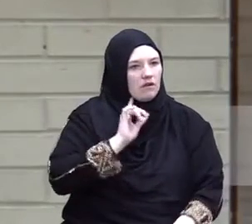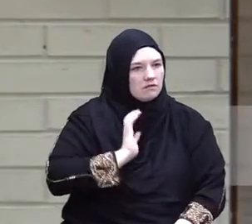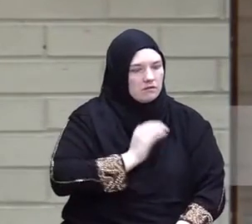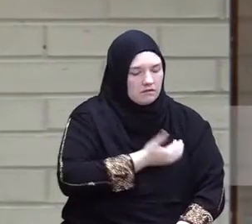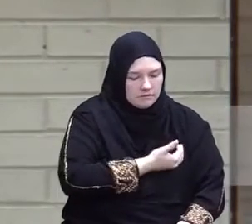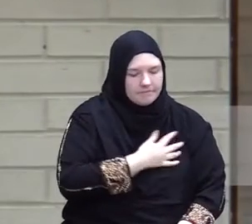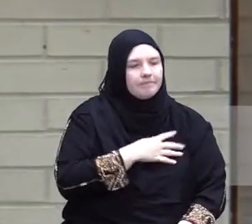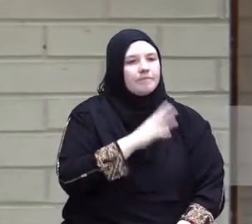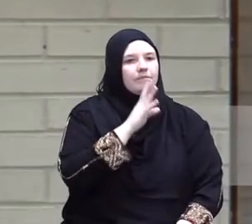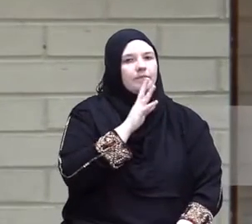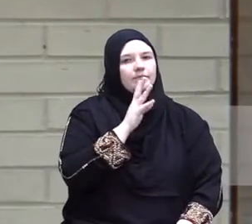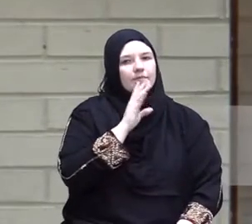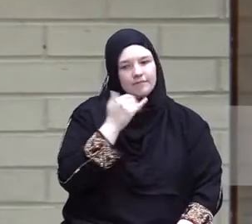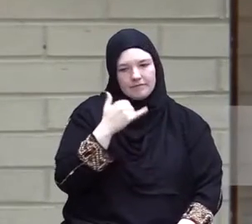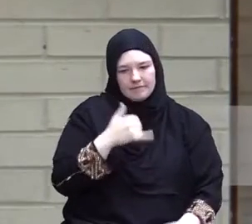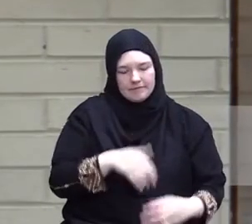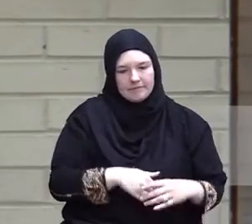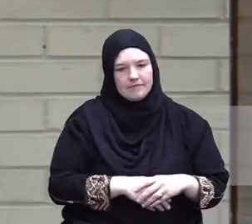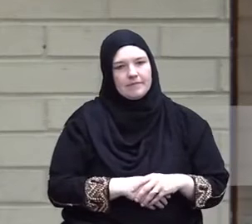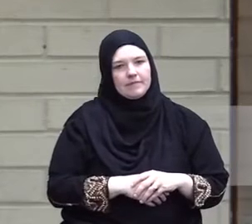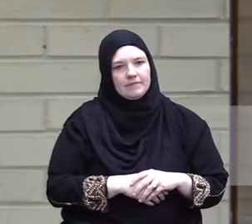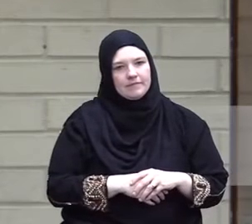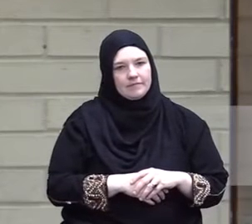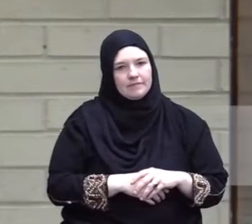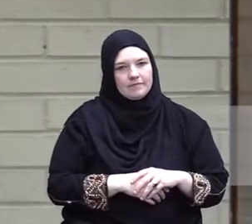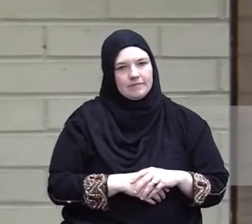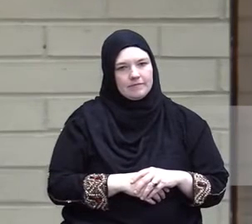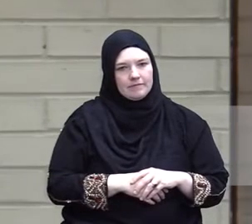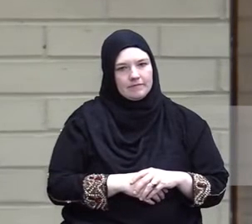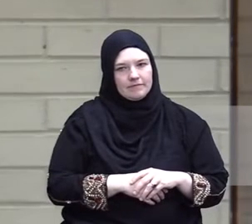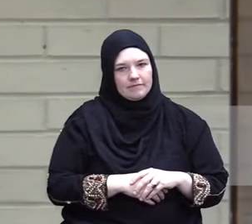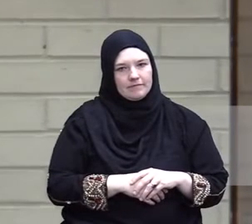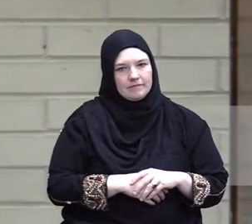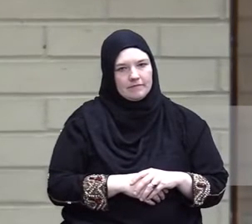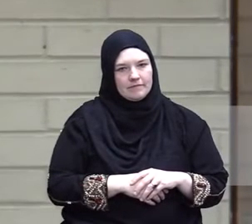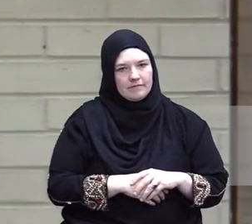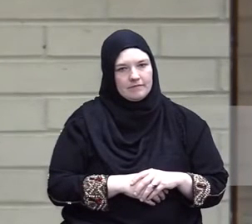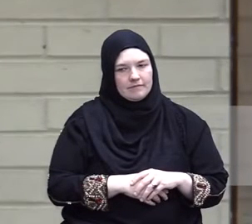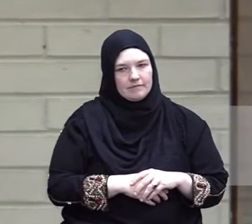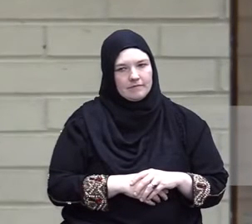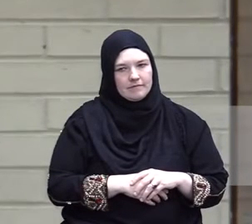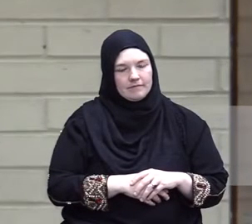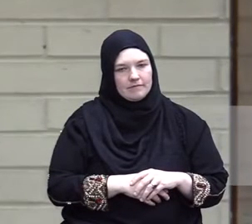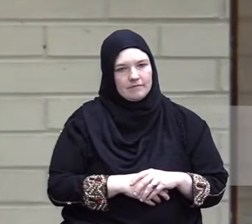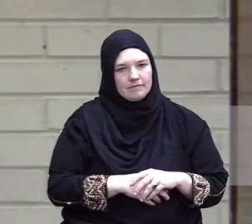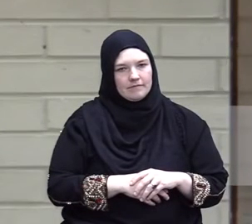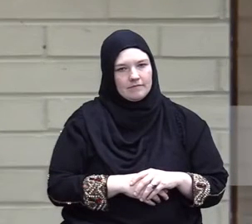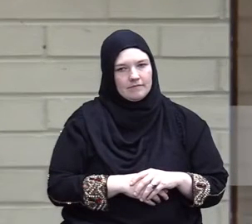يَحْفَظُونَهُ مِنْ أَمْرِ اللَّهِ لَهُ مُعَقِّبَاتٌ مِنْ بَيْنِ يَدَيْهِ وَمِنْ